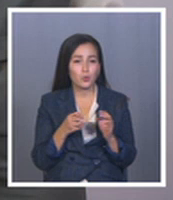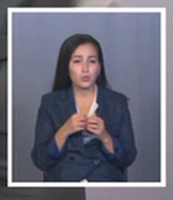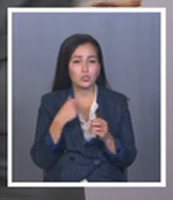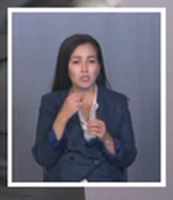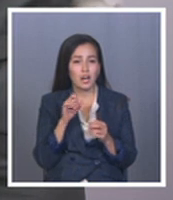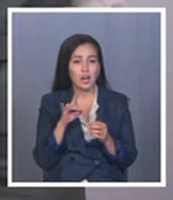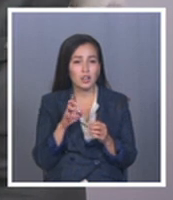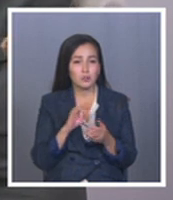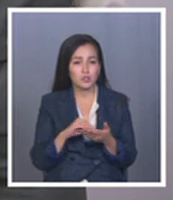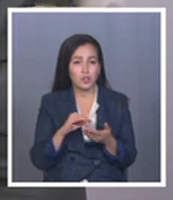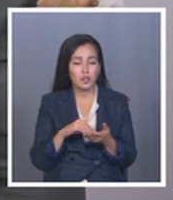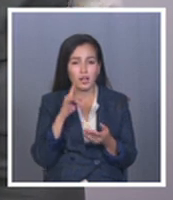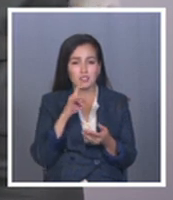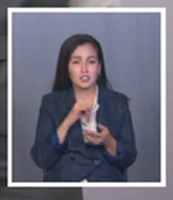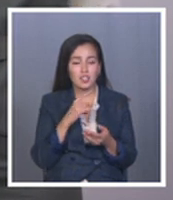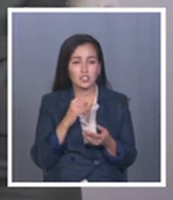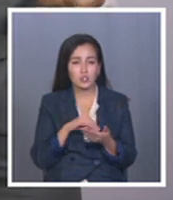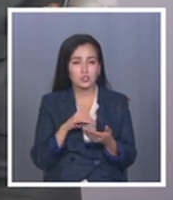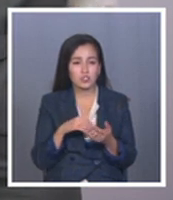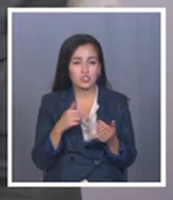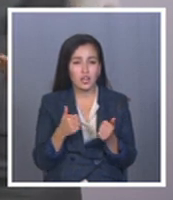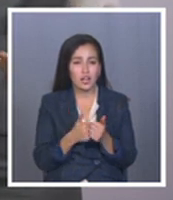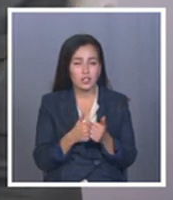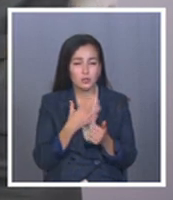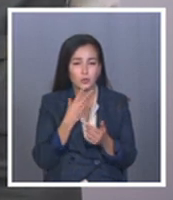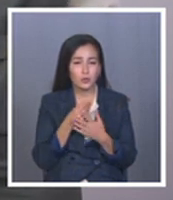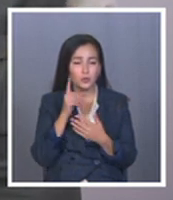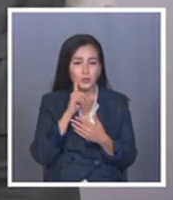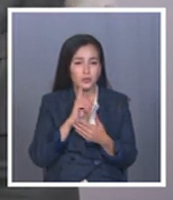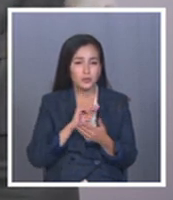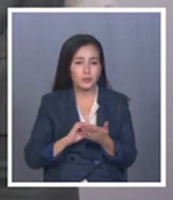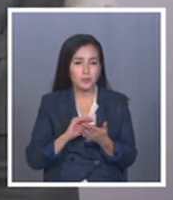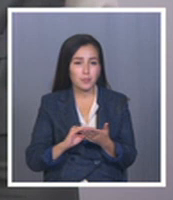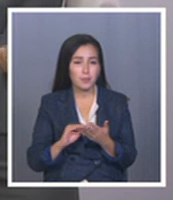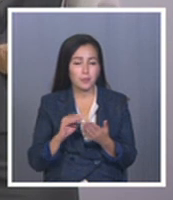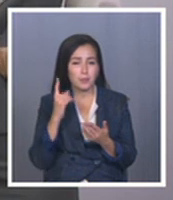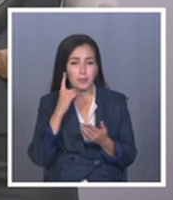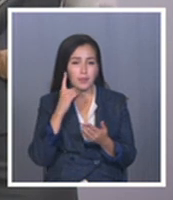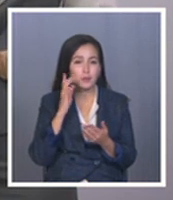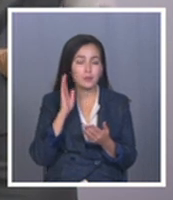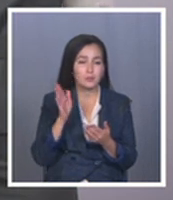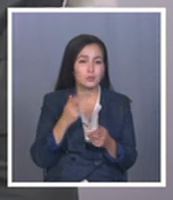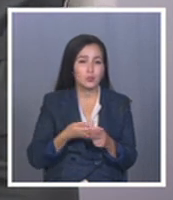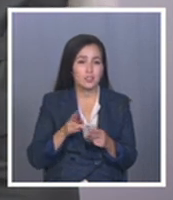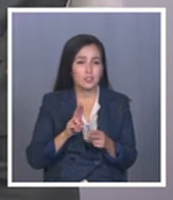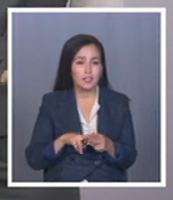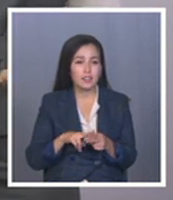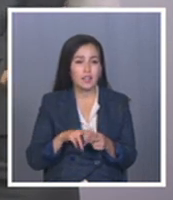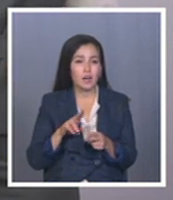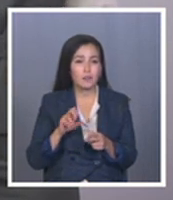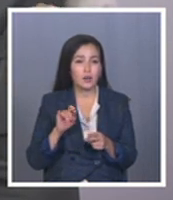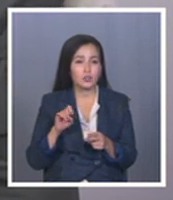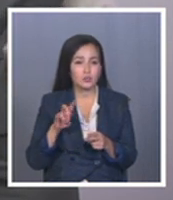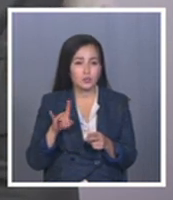жазуын қазақ жазуына жақындастырып, ыңғайластыруды көздейді. Сондықтан да Ахмет